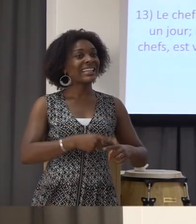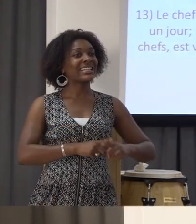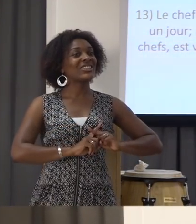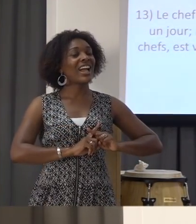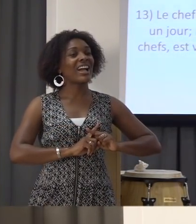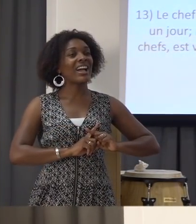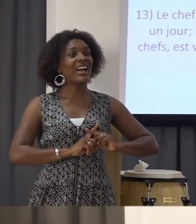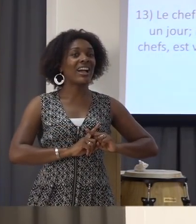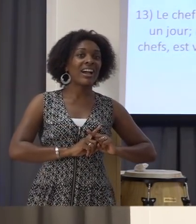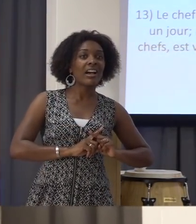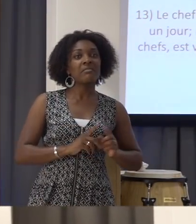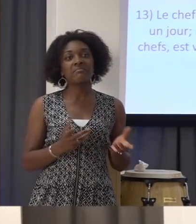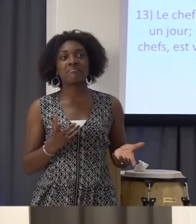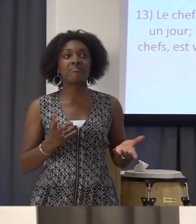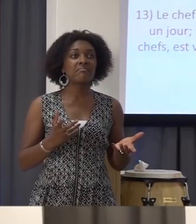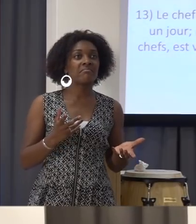lève,